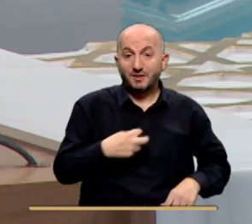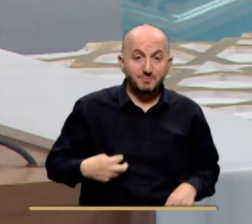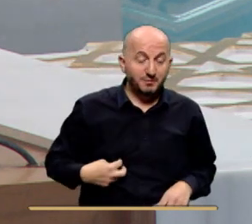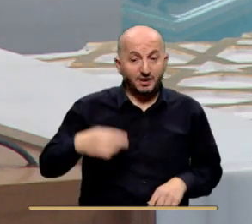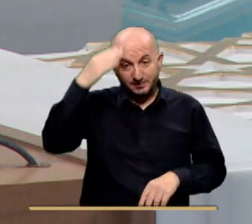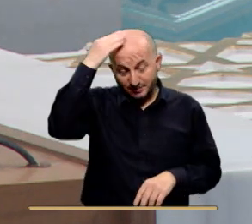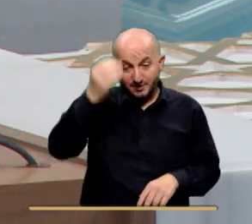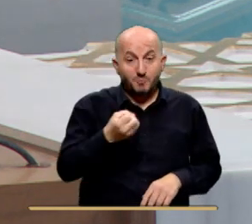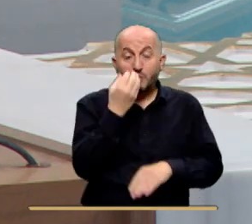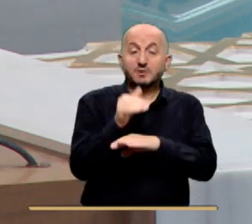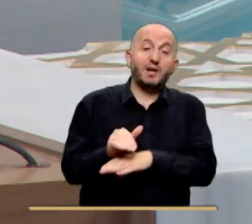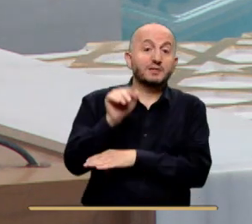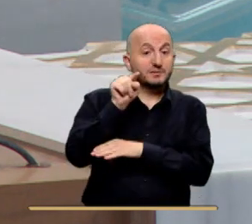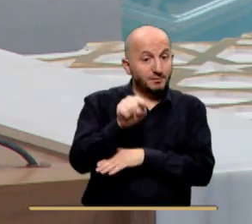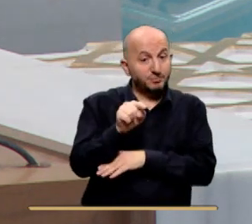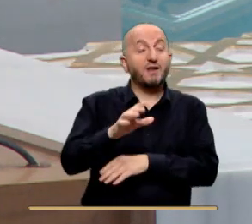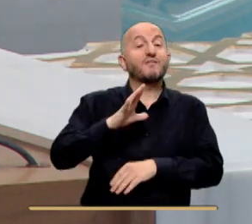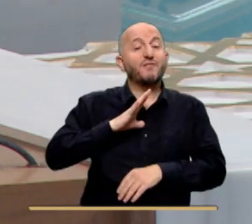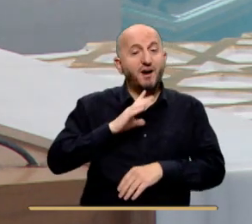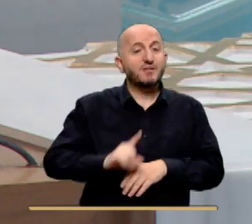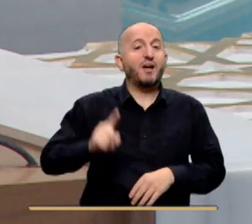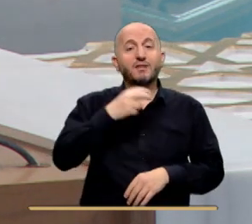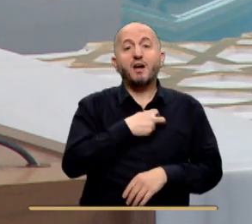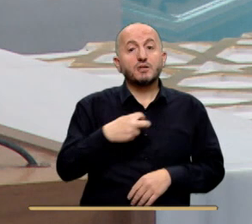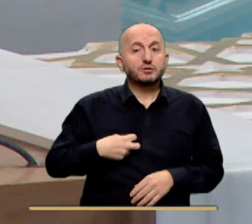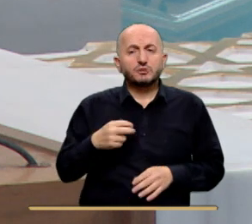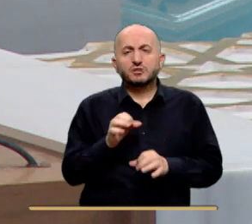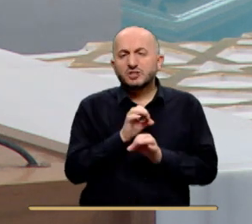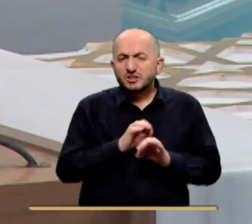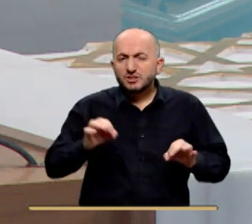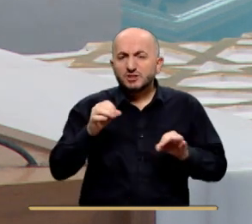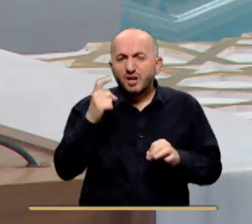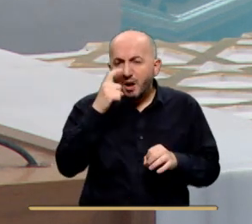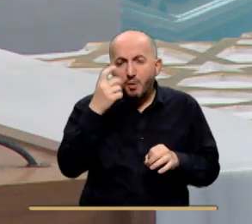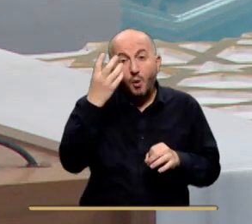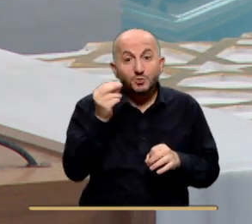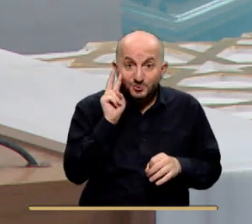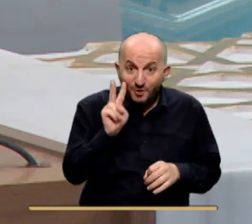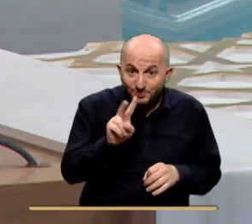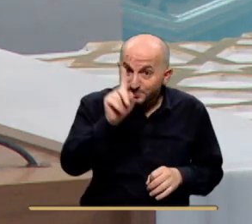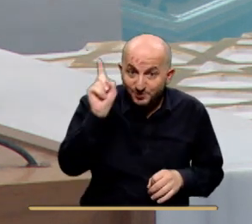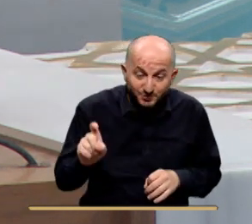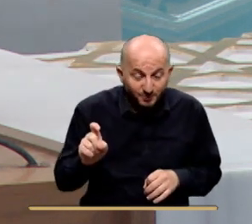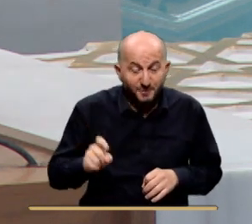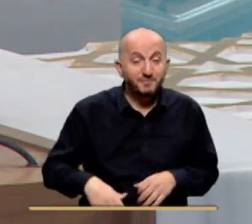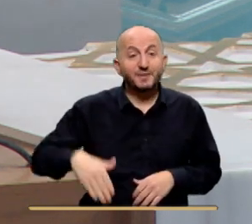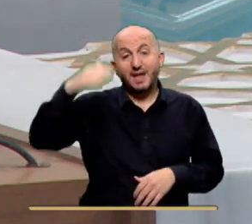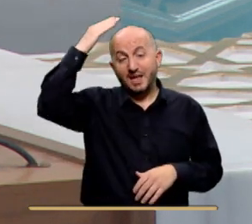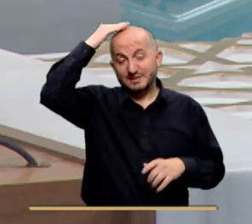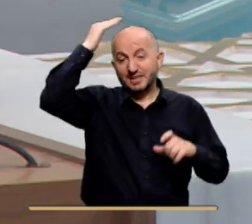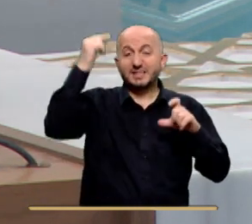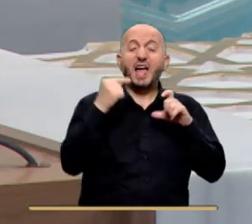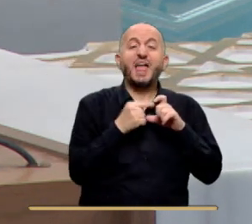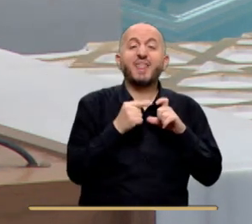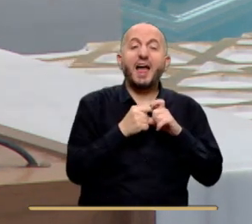Muhammed'in hayatında bunlar var. Allah Resulü'nün hiç kat olduğunu gördünüz mü? Hazreti Enes radıyallahu anh ne diyor?